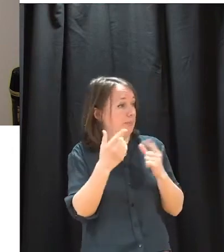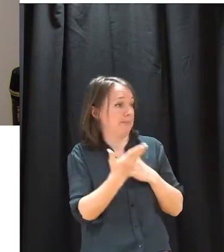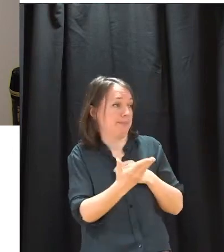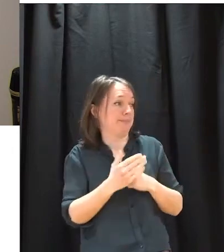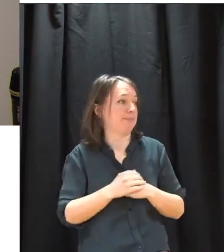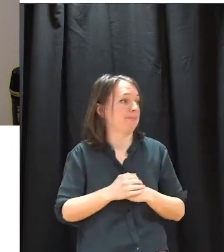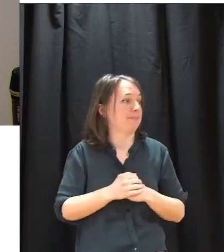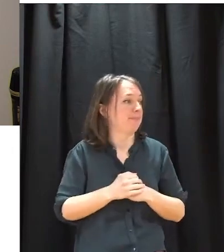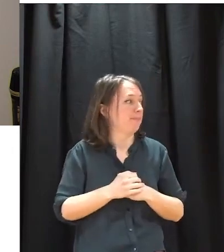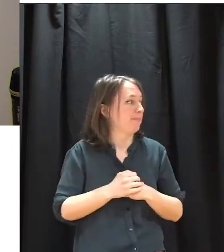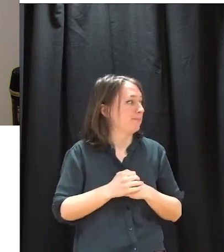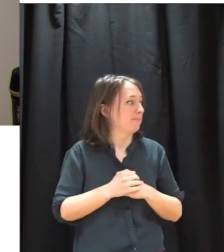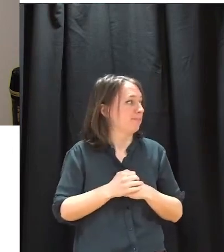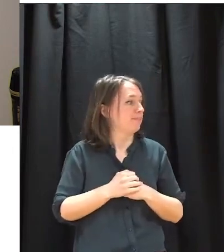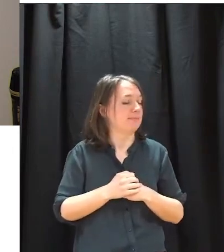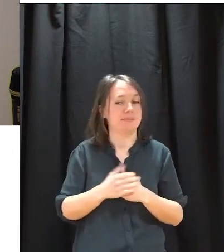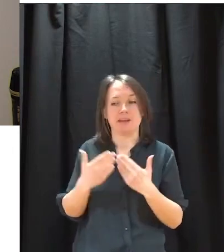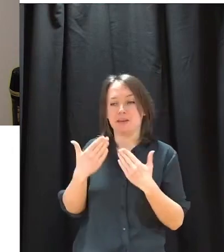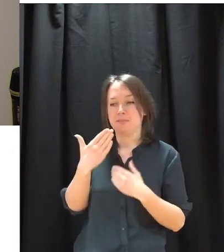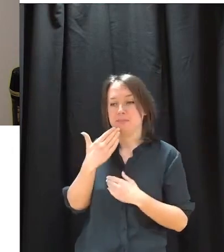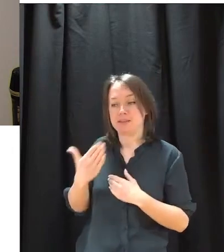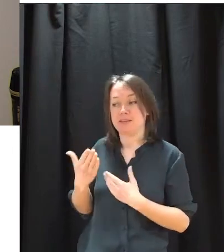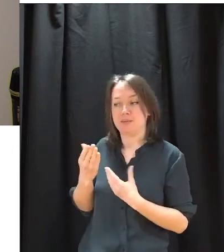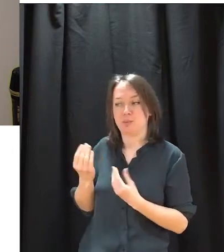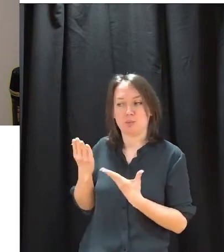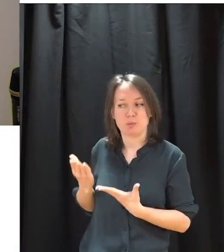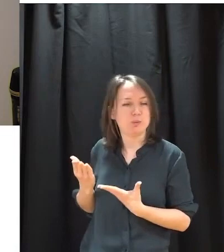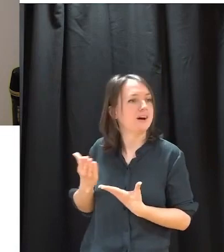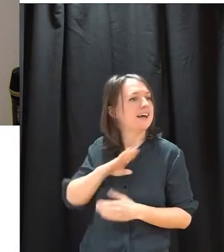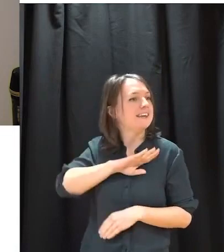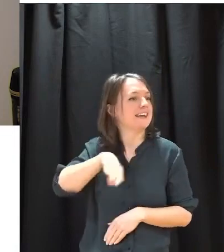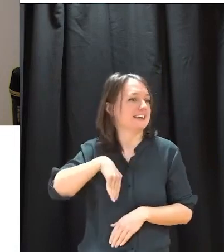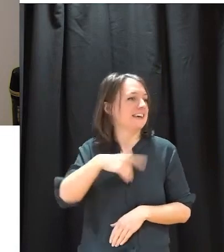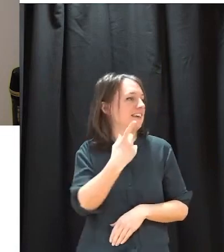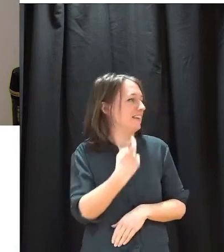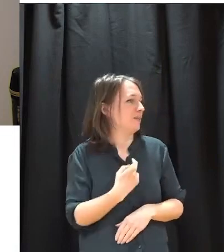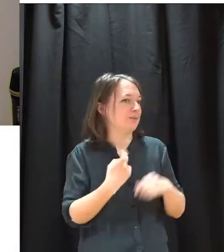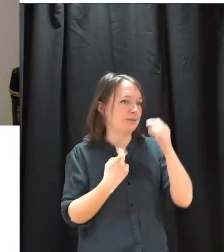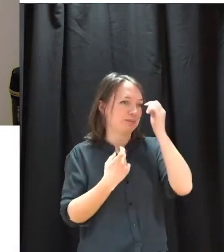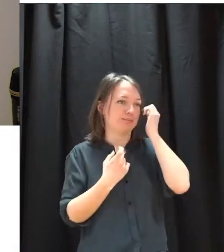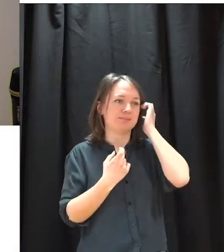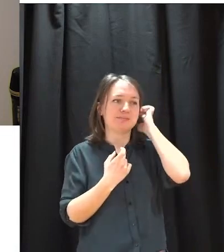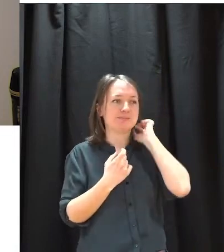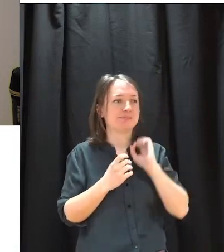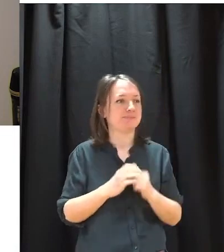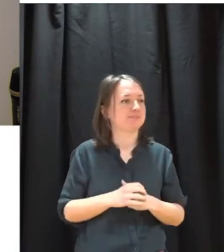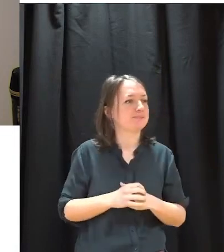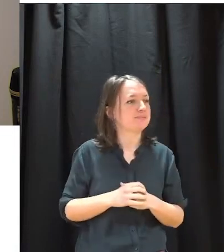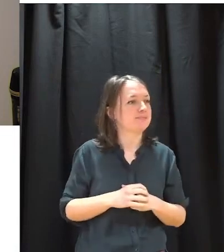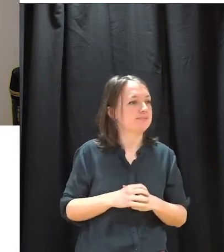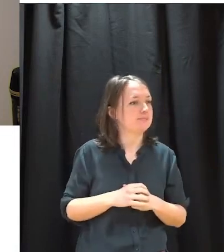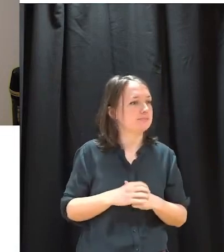Merci beaucoup. Eh ben, oui, une dernière question dans ces cas-là.